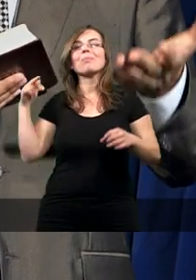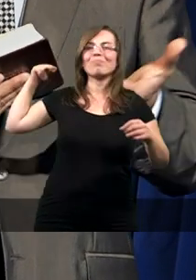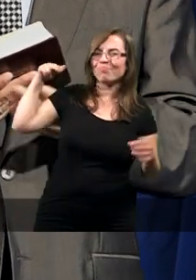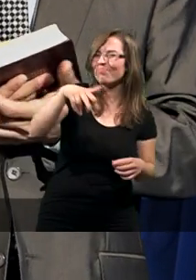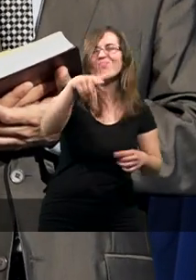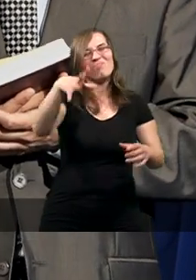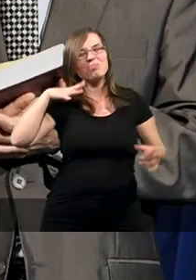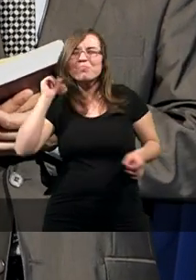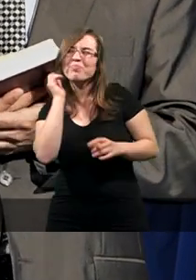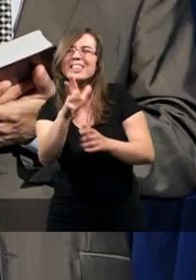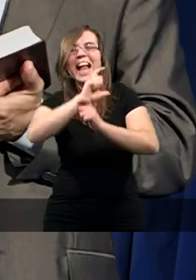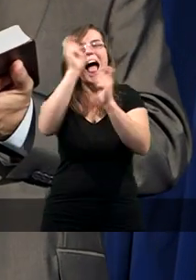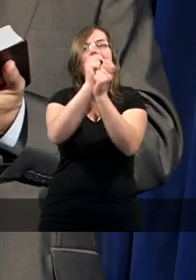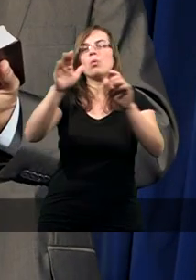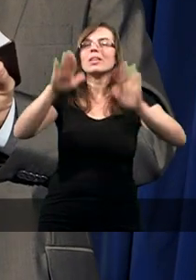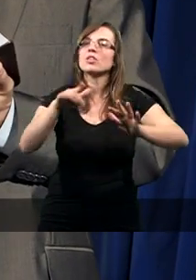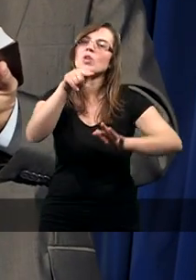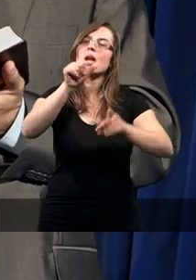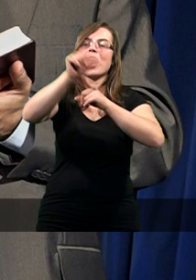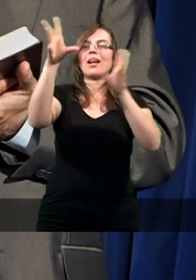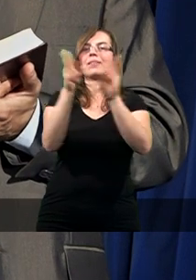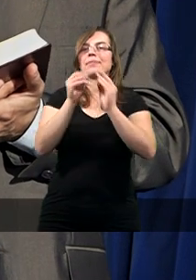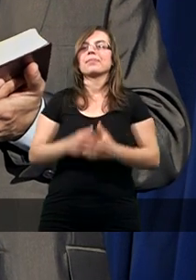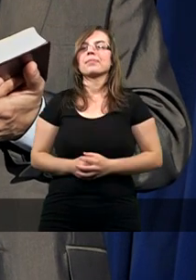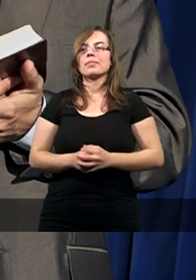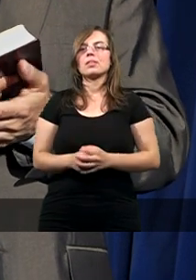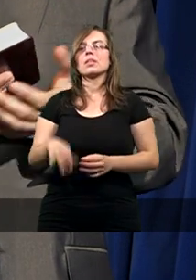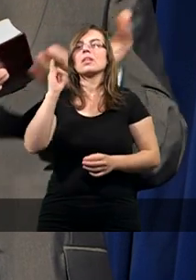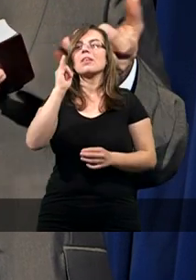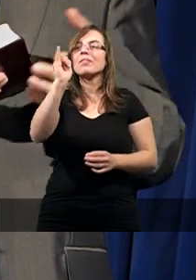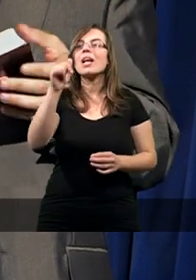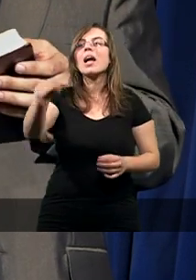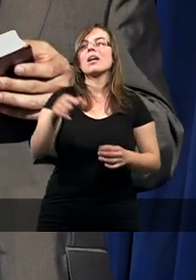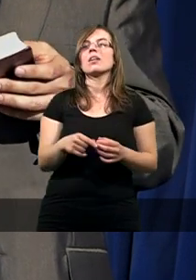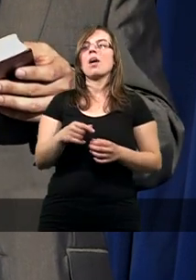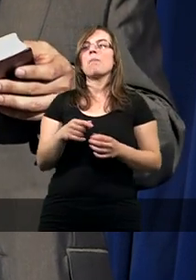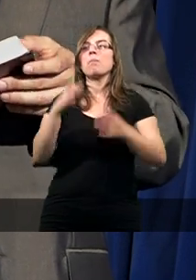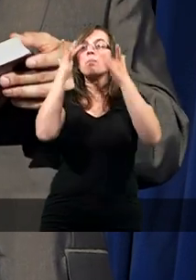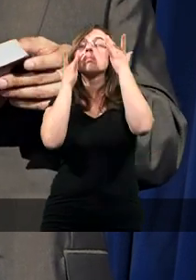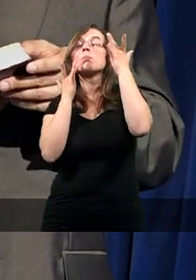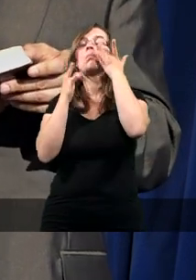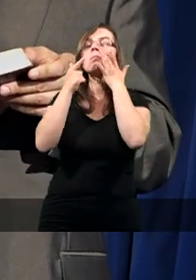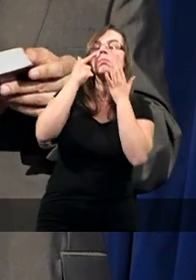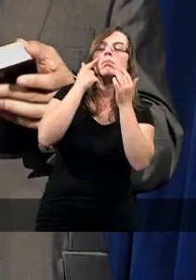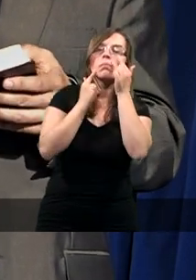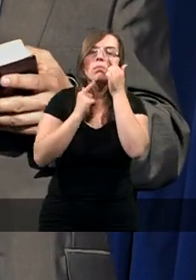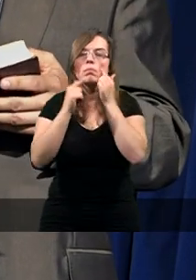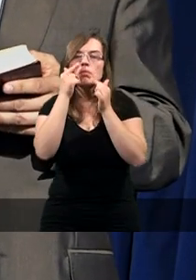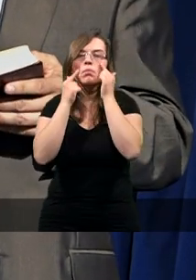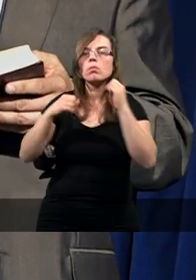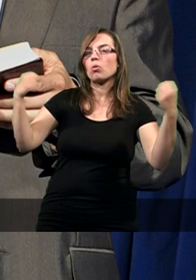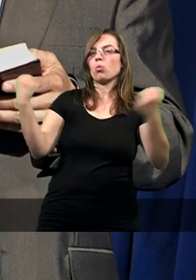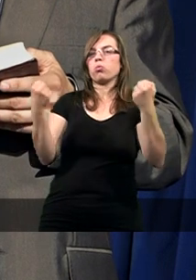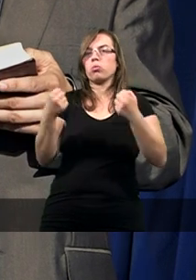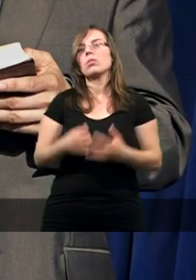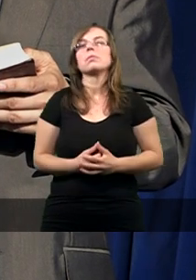była tam cały czas. And there were tears rolling down her face. Po policzkach ściekały łzy. And